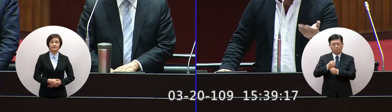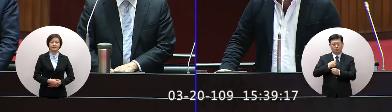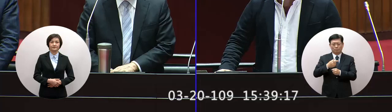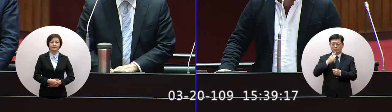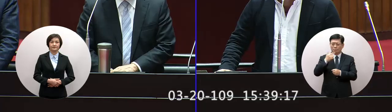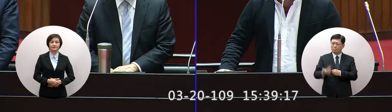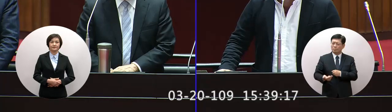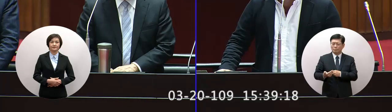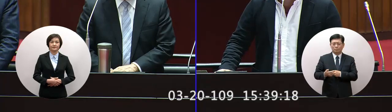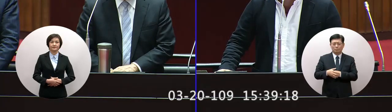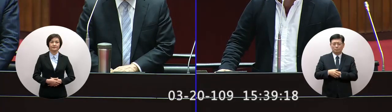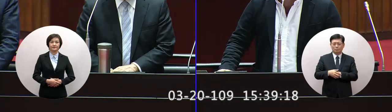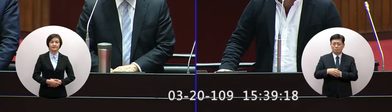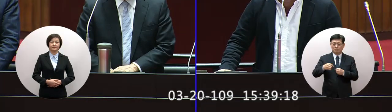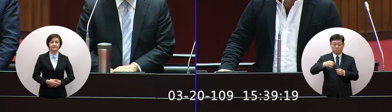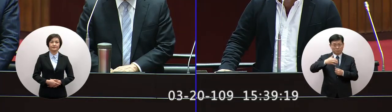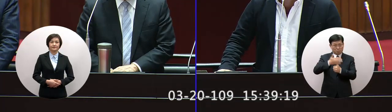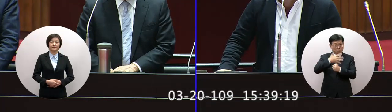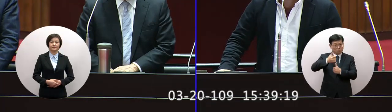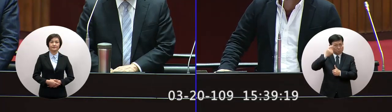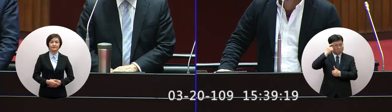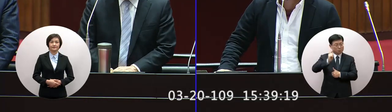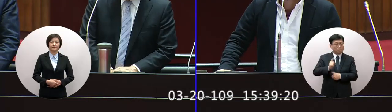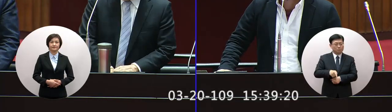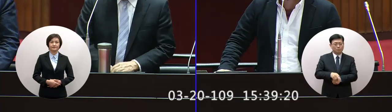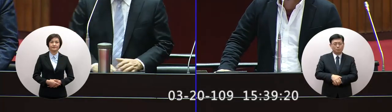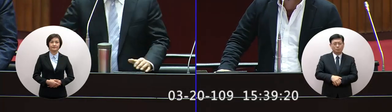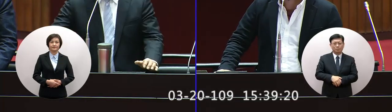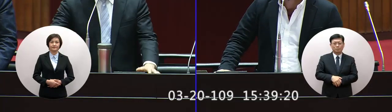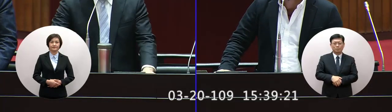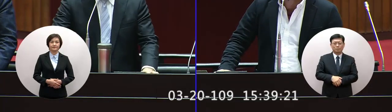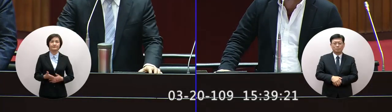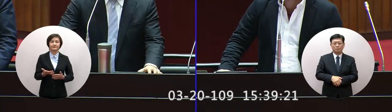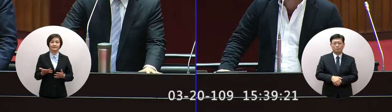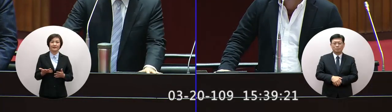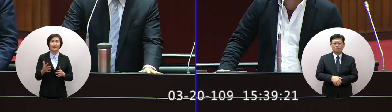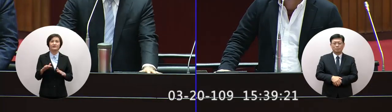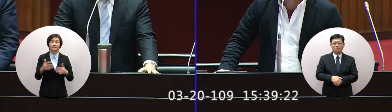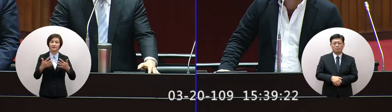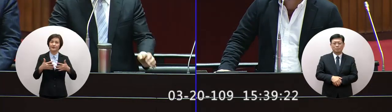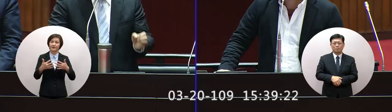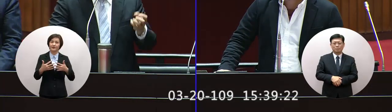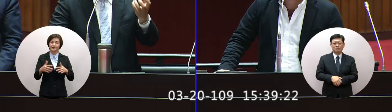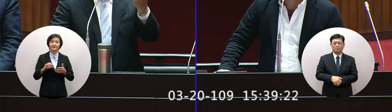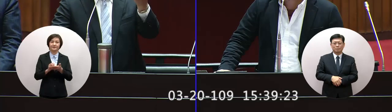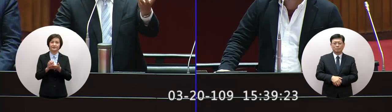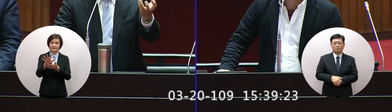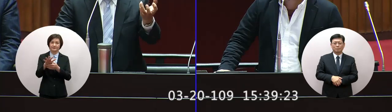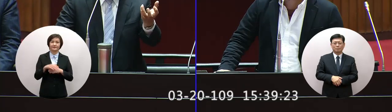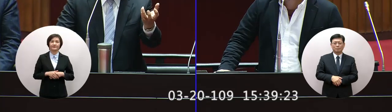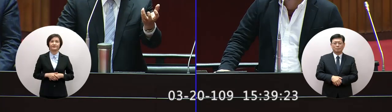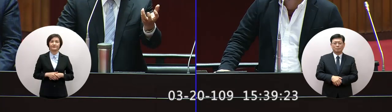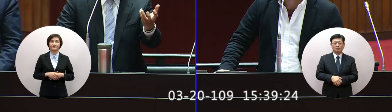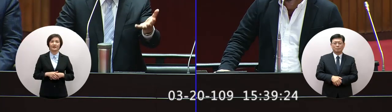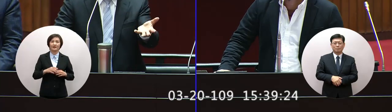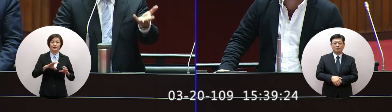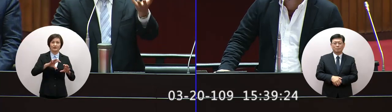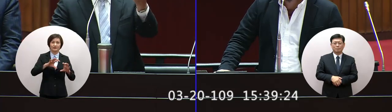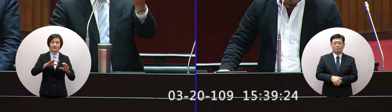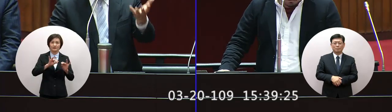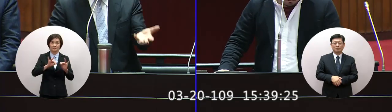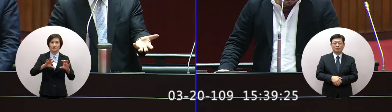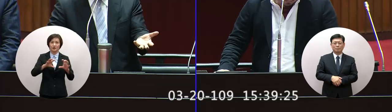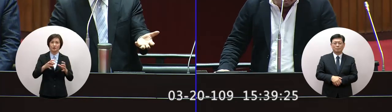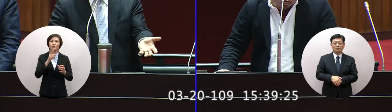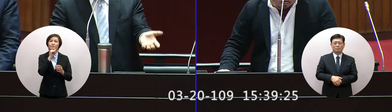点，不，这个署长或院长觉得呢？ 啊，这个委员，我想我们就只有一个地球， 是 我